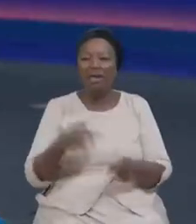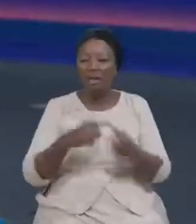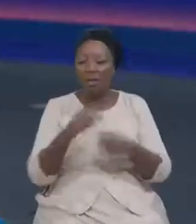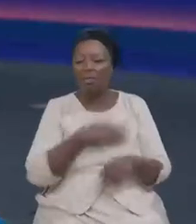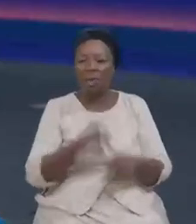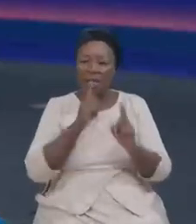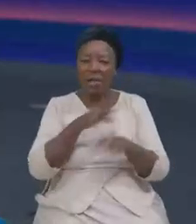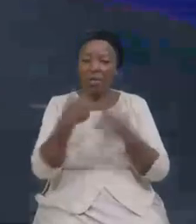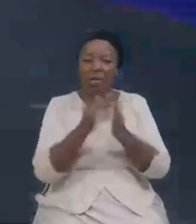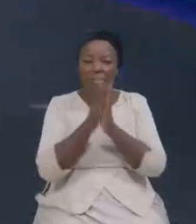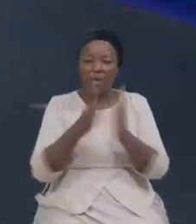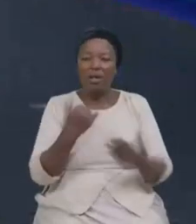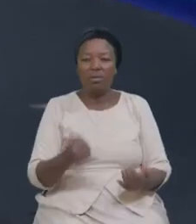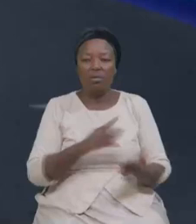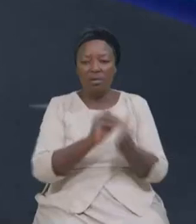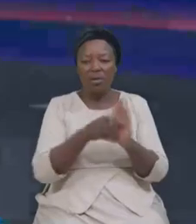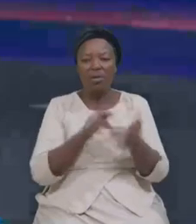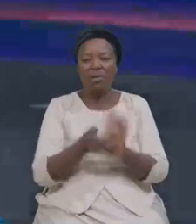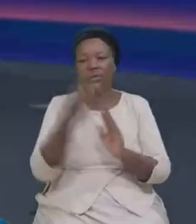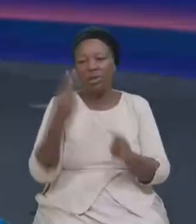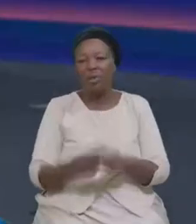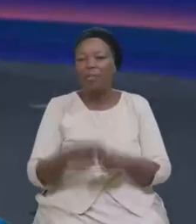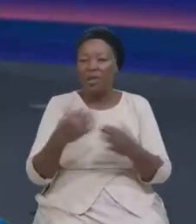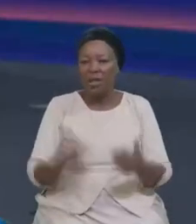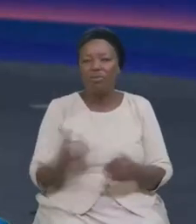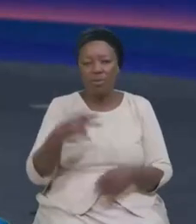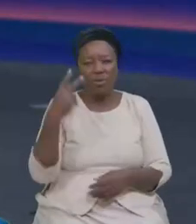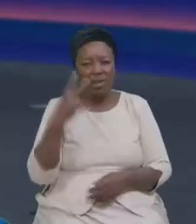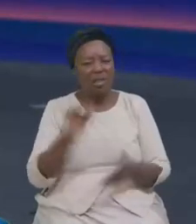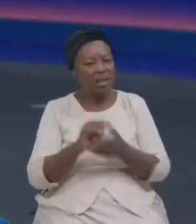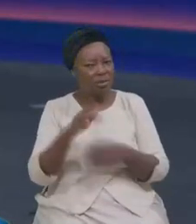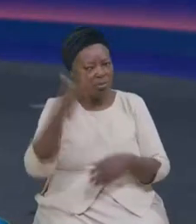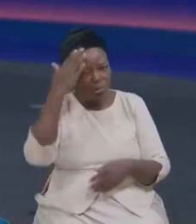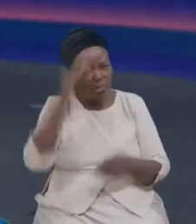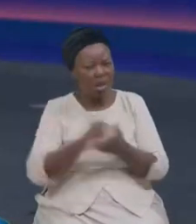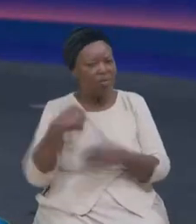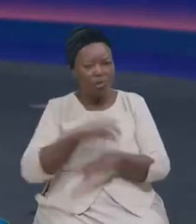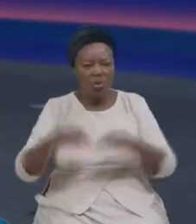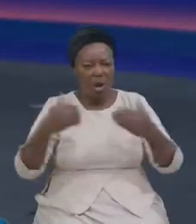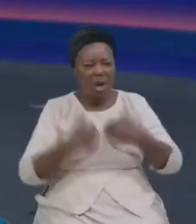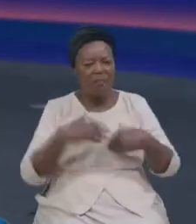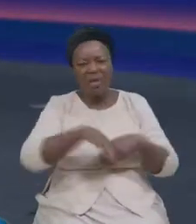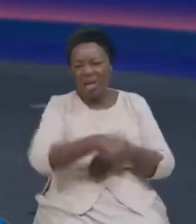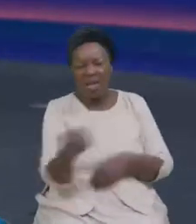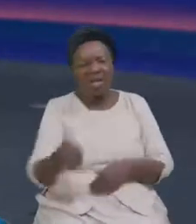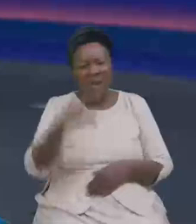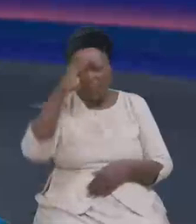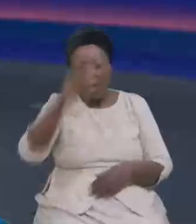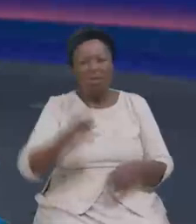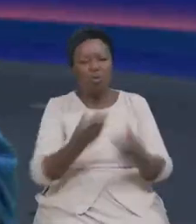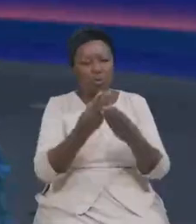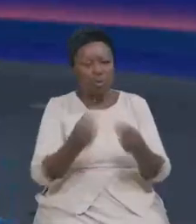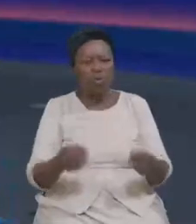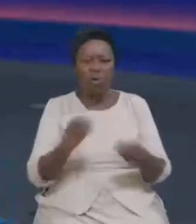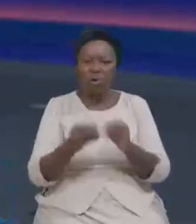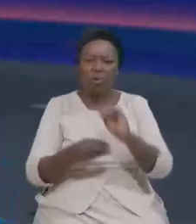Laissez-moi vous parler des problèmes que nous avons, pour lesquels nous n'avons aucune solution humaine. Premièrement, il